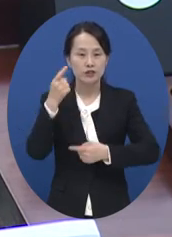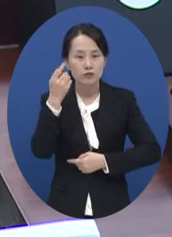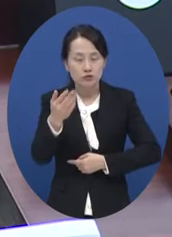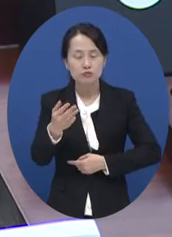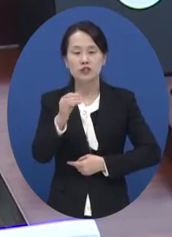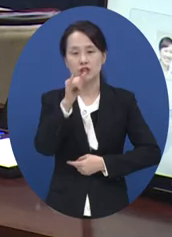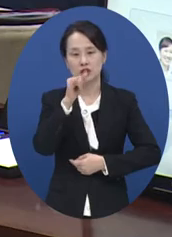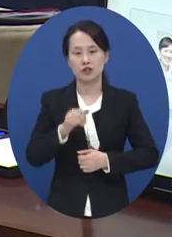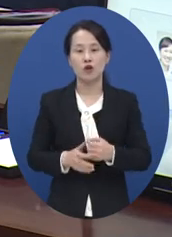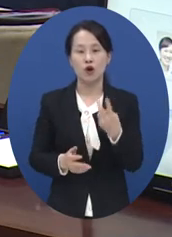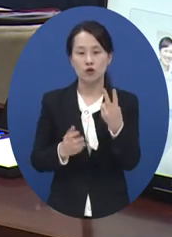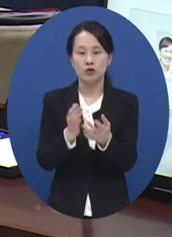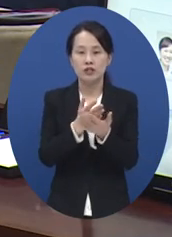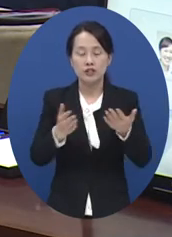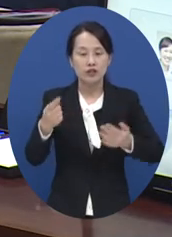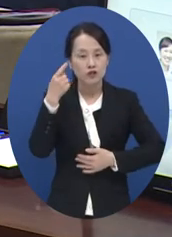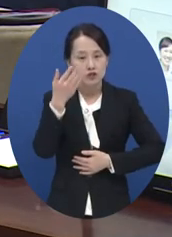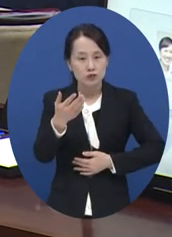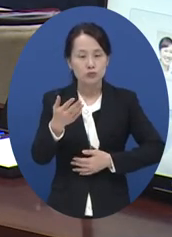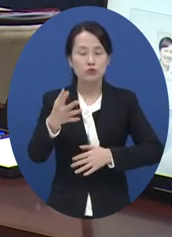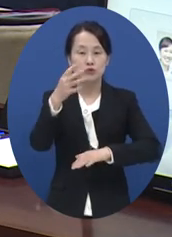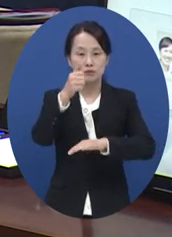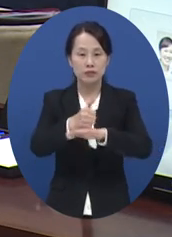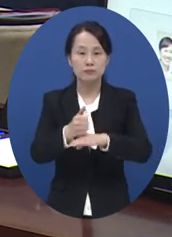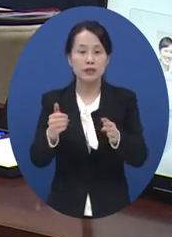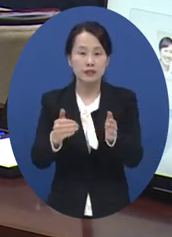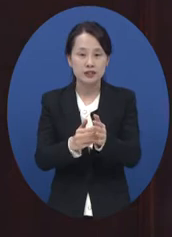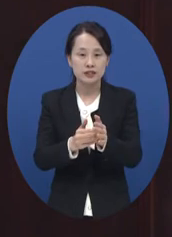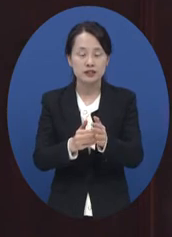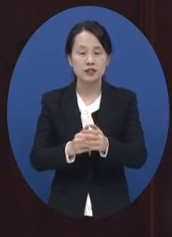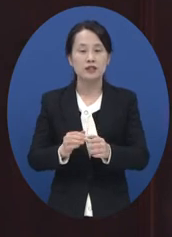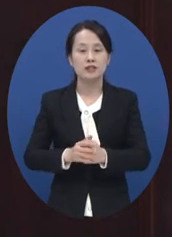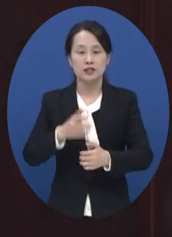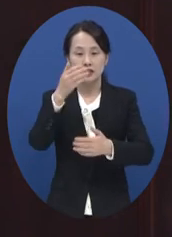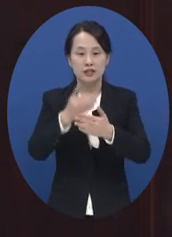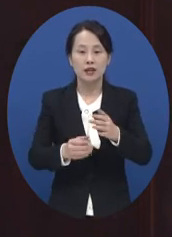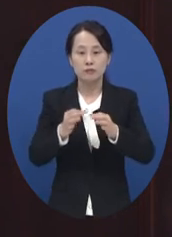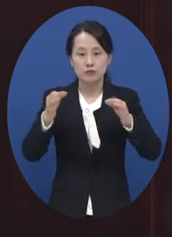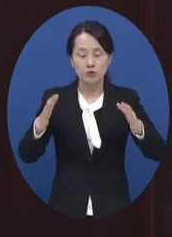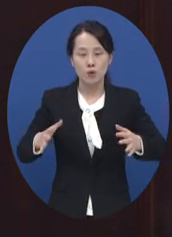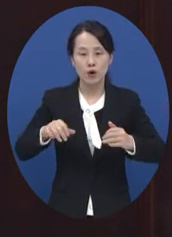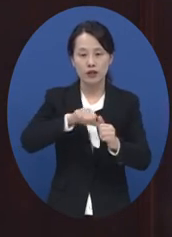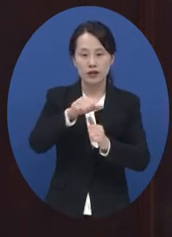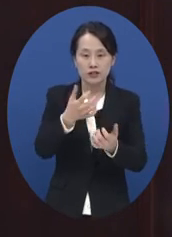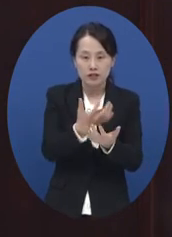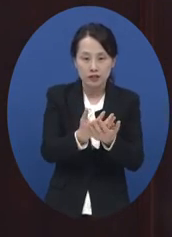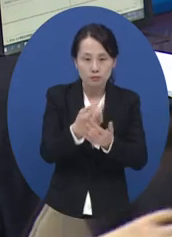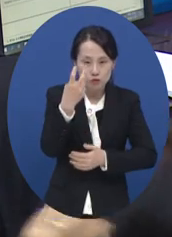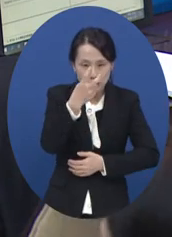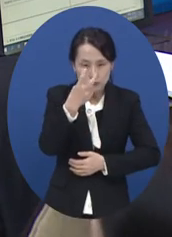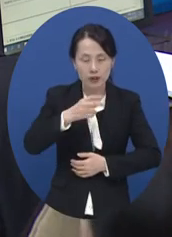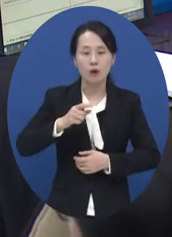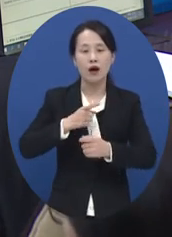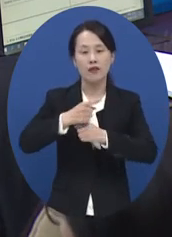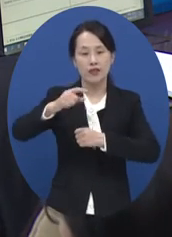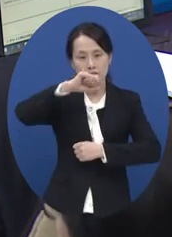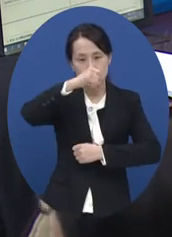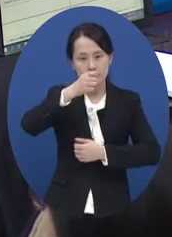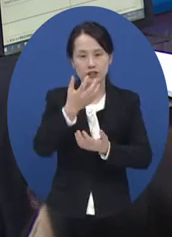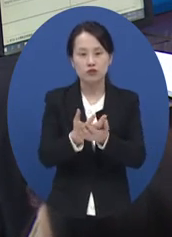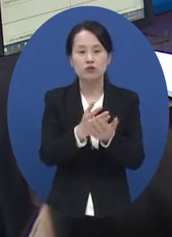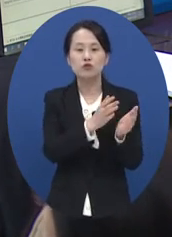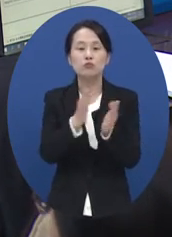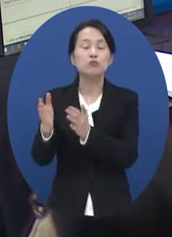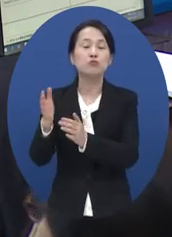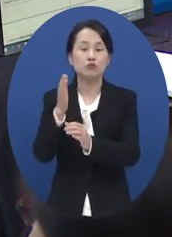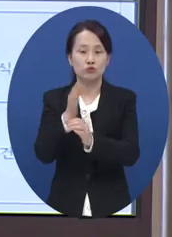나왔습니다 두 차례 나눠 진행된 도정질문 을 마무리한 도 2회는 남은 기간 동안 행정사무감사 와 내년 경기도 예산안